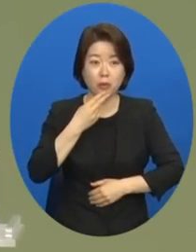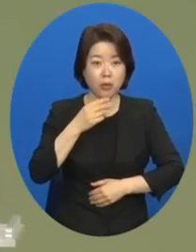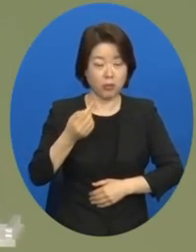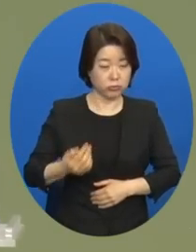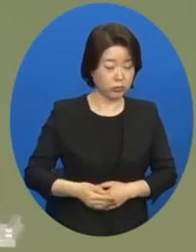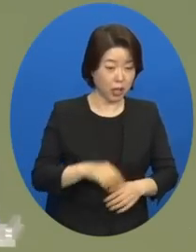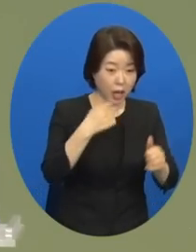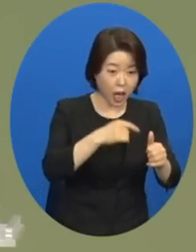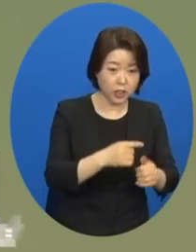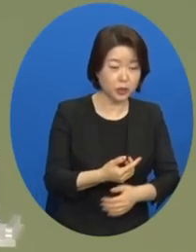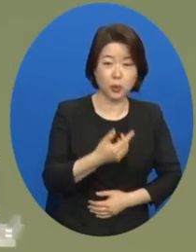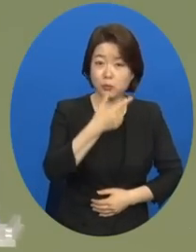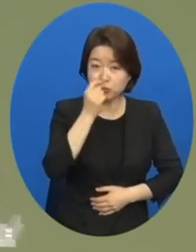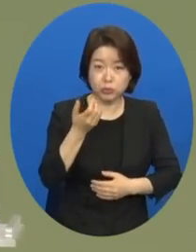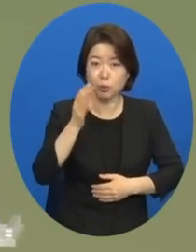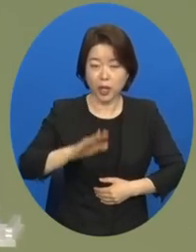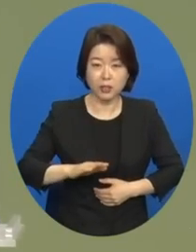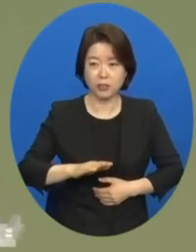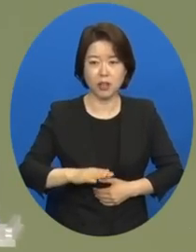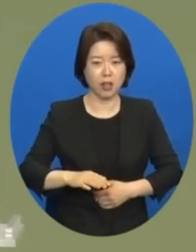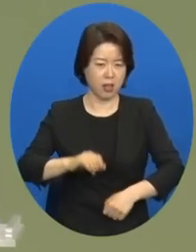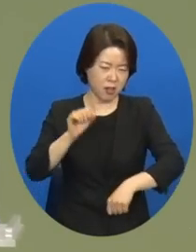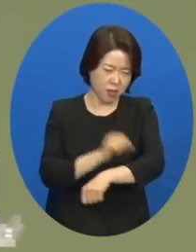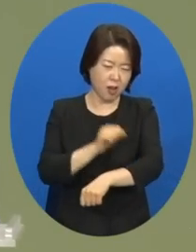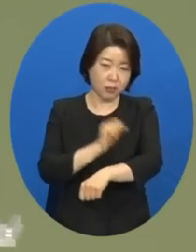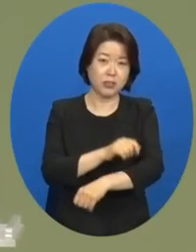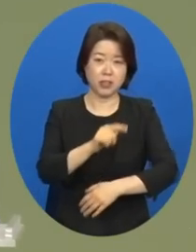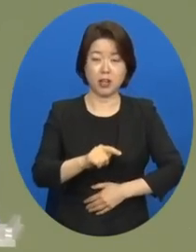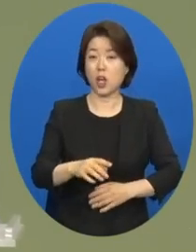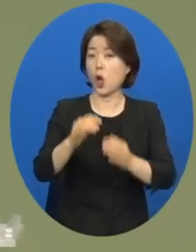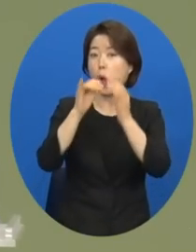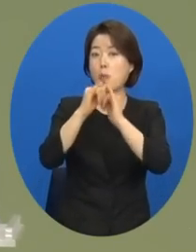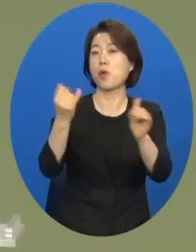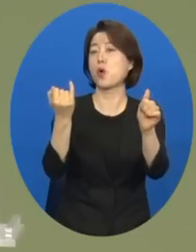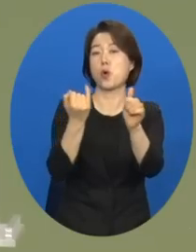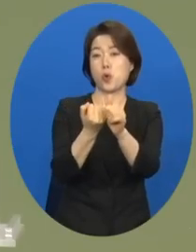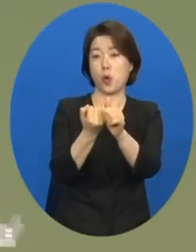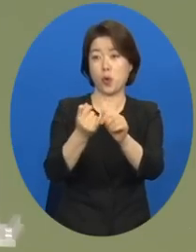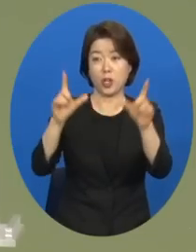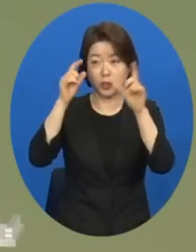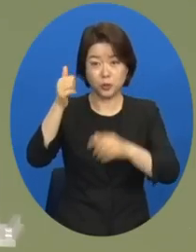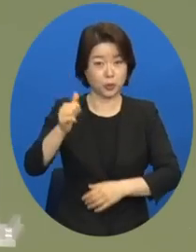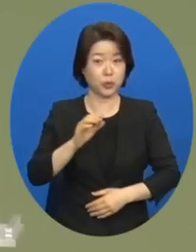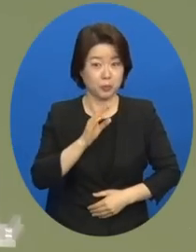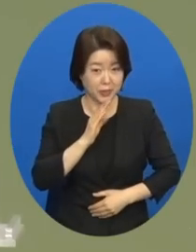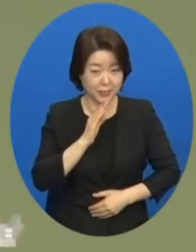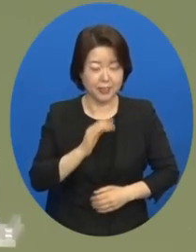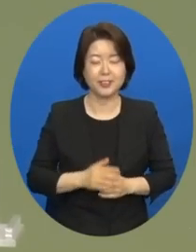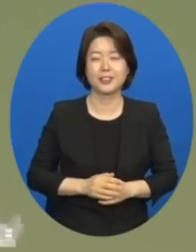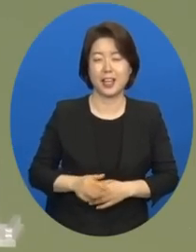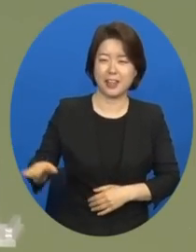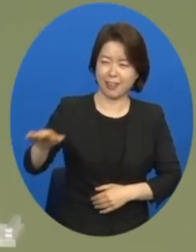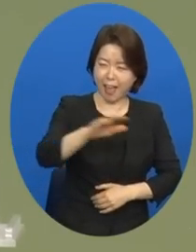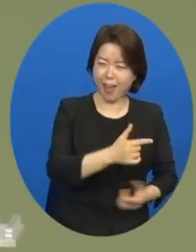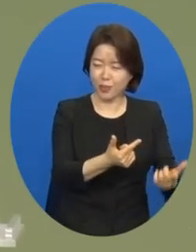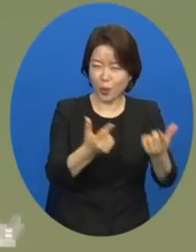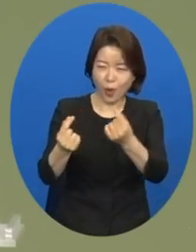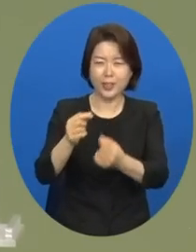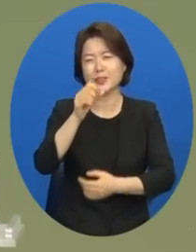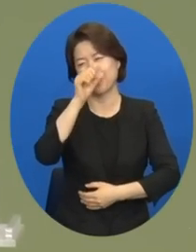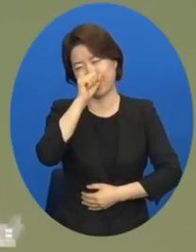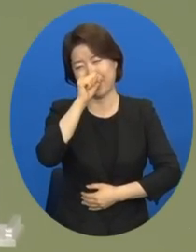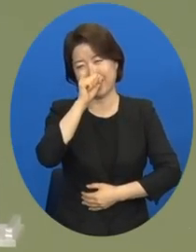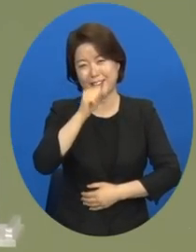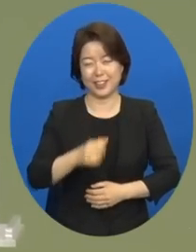위대한 결혼의 주인공 맞죠 모두 그러면 얼마나 좋겠어요 그래서 그